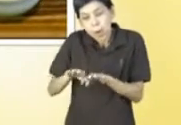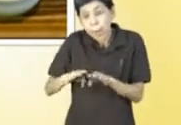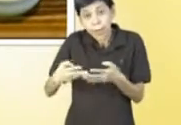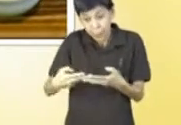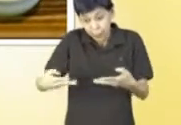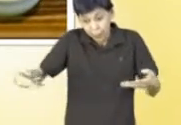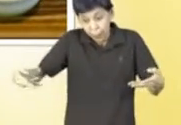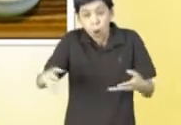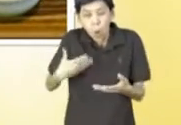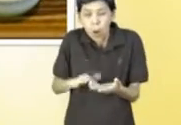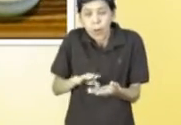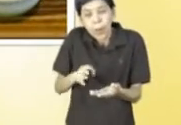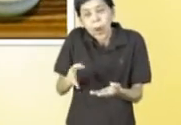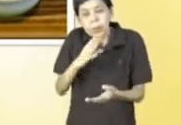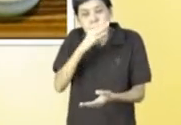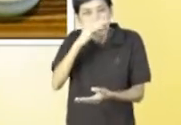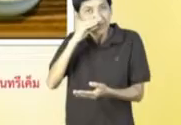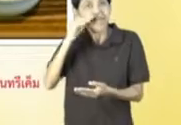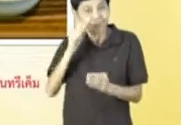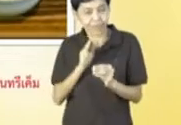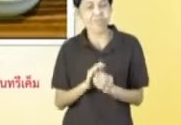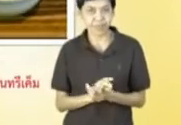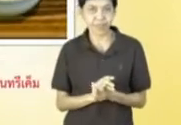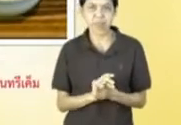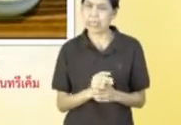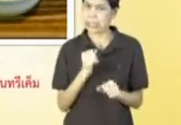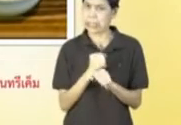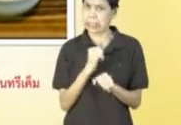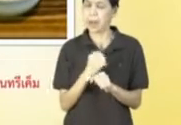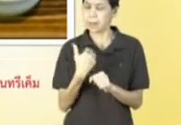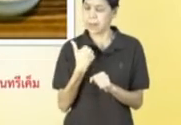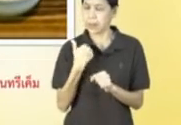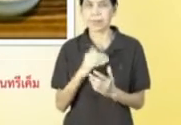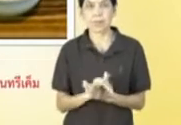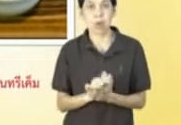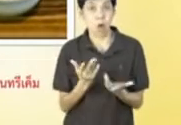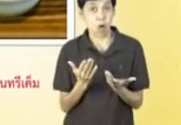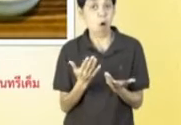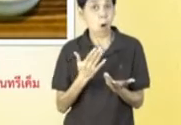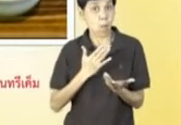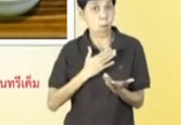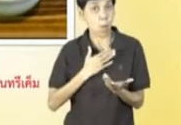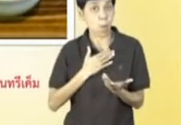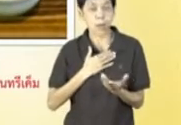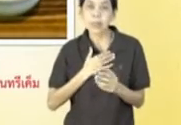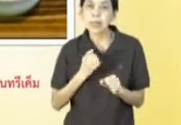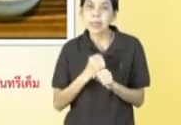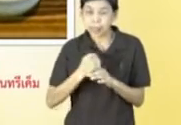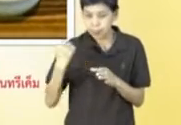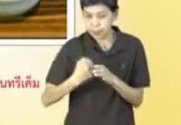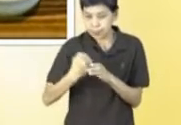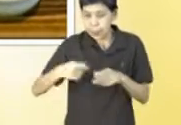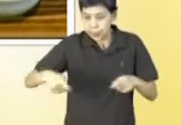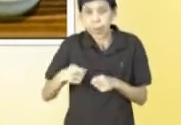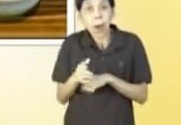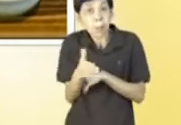ครับ ให้หอมนะคะอันนี้ก็คือเนื้อย่างค่ะ แล้วเคล็ดลับสำคัญก็คือเดี๋ยวว่าผมจะผัดน้ำพริกนะฮะแล้วก็จะมีปลาอินทรี